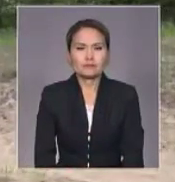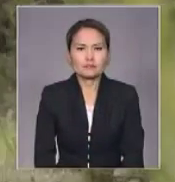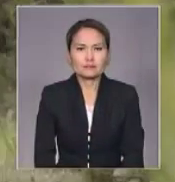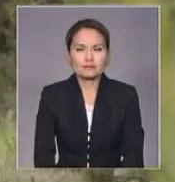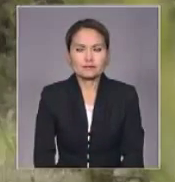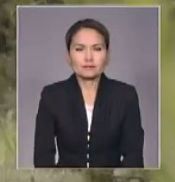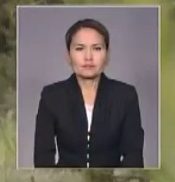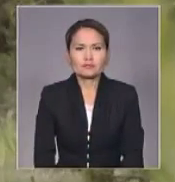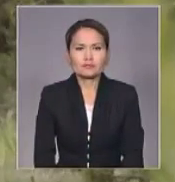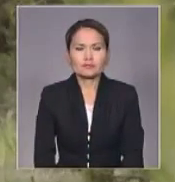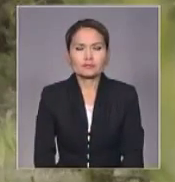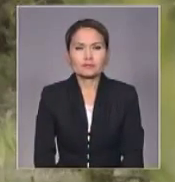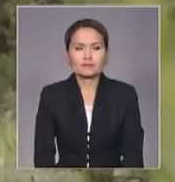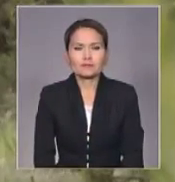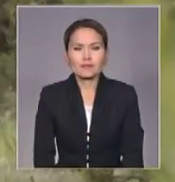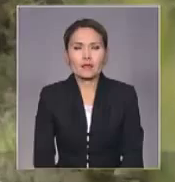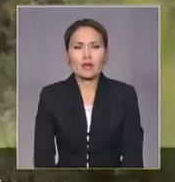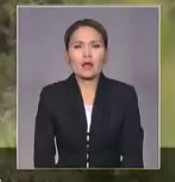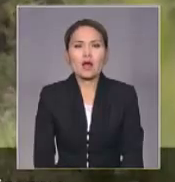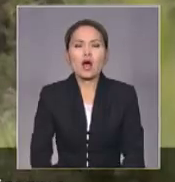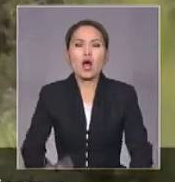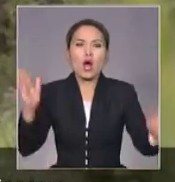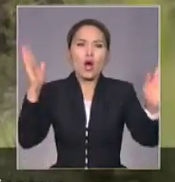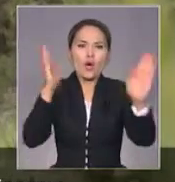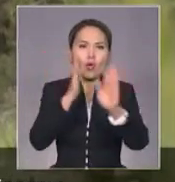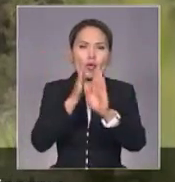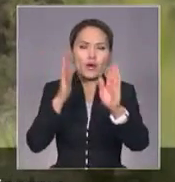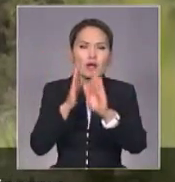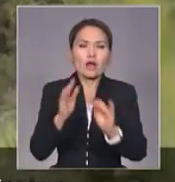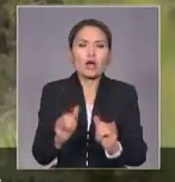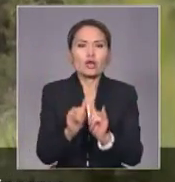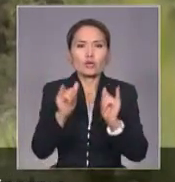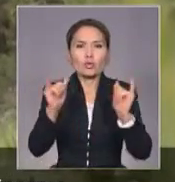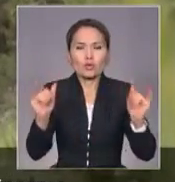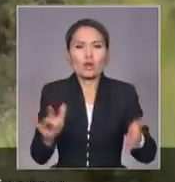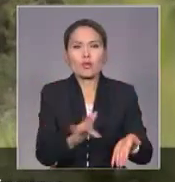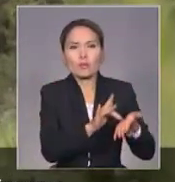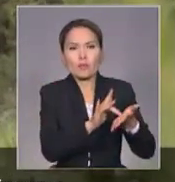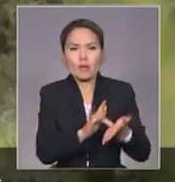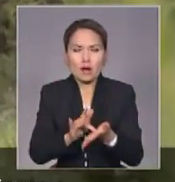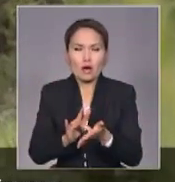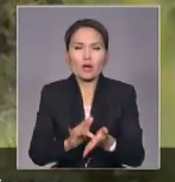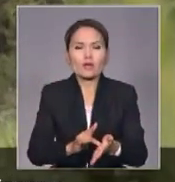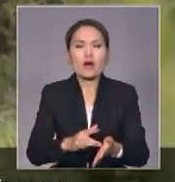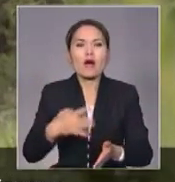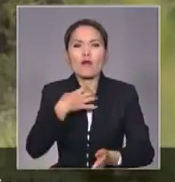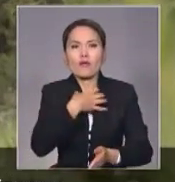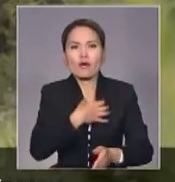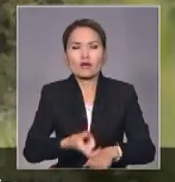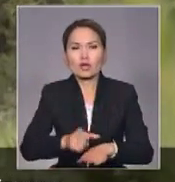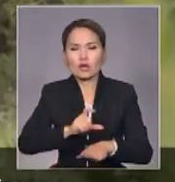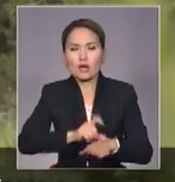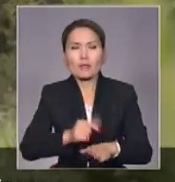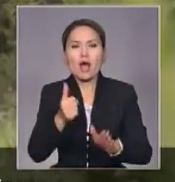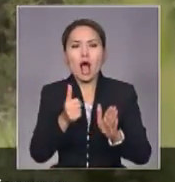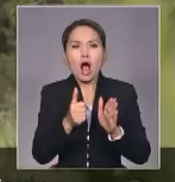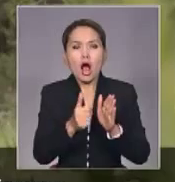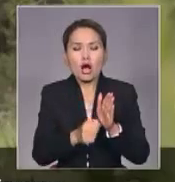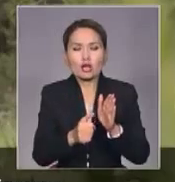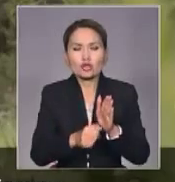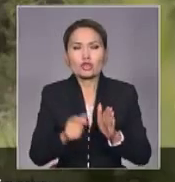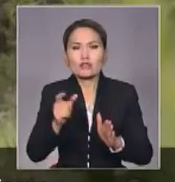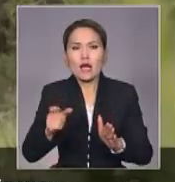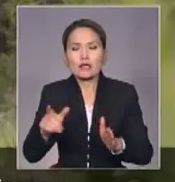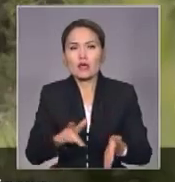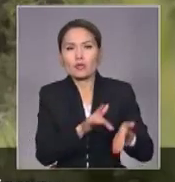развития внутреннего туризма. Мұнда экологиялық туризмді дамытудың болашағы зор. Биылғы 5 айдың ішінде бізге 600-ге жуық адам келді.